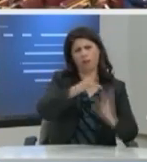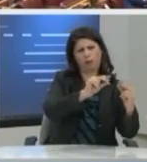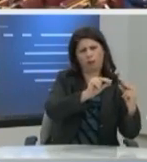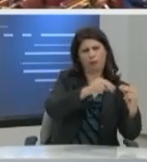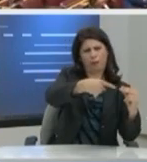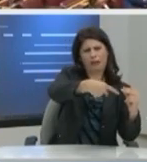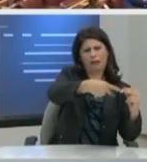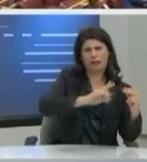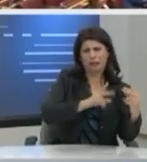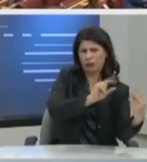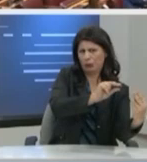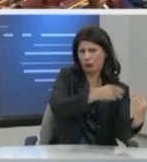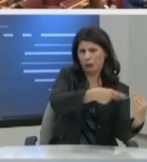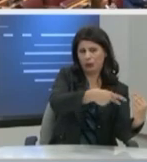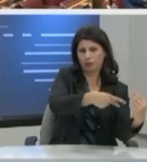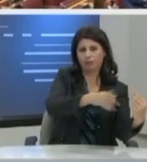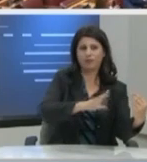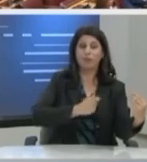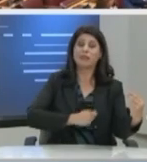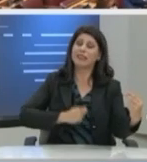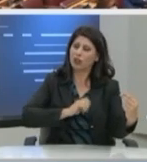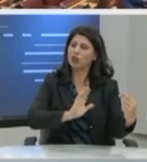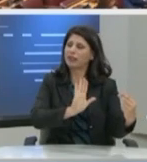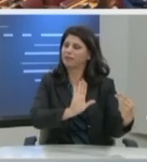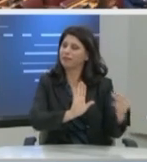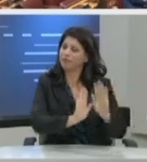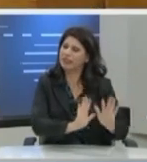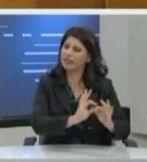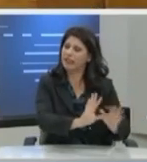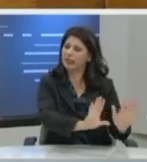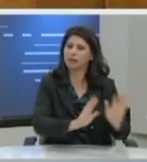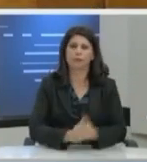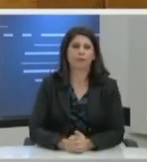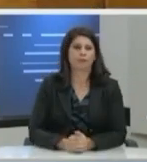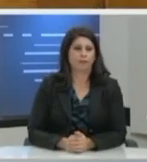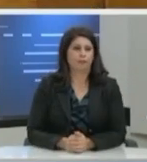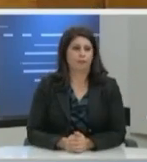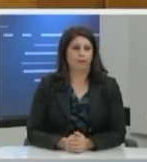τα κότερα επιτρέπονται. Τα κότερα επιτρέπονται, μη στενοχωρούμε καθόλου. Λοιπόν,